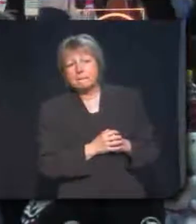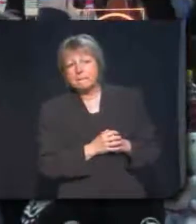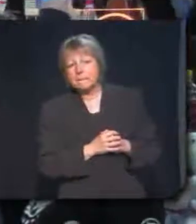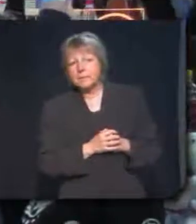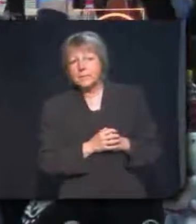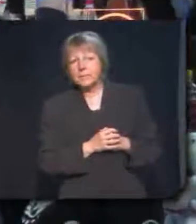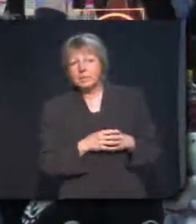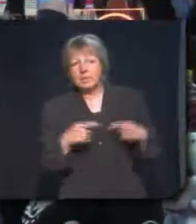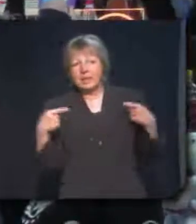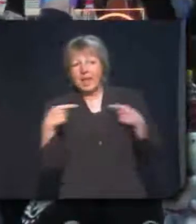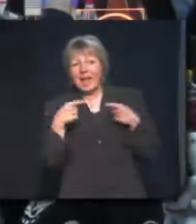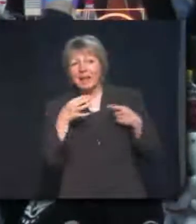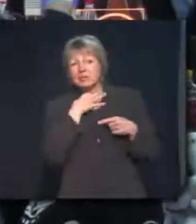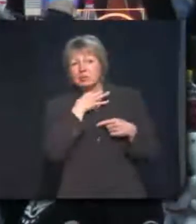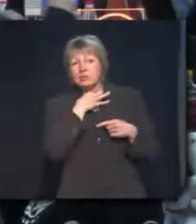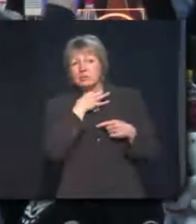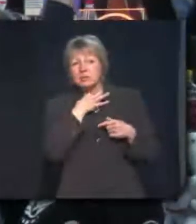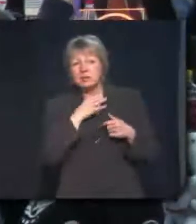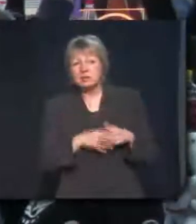gibt es gegen stimmen